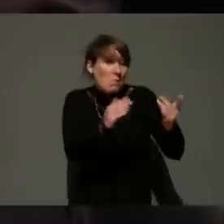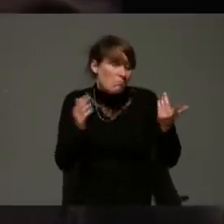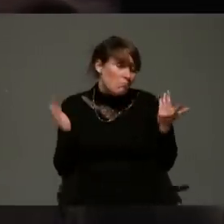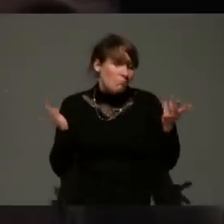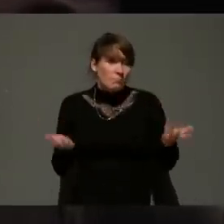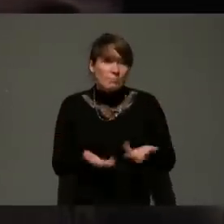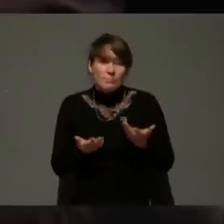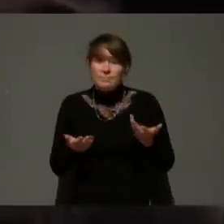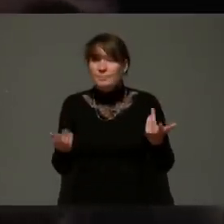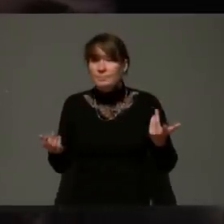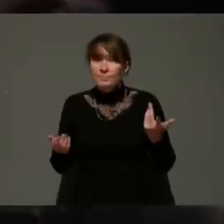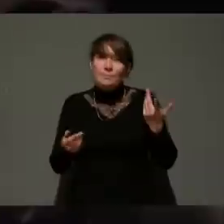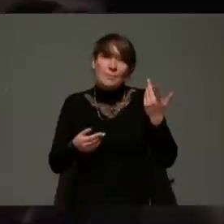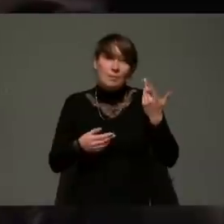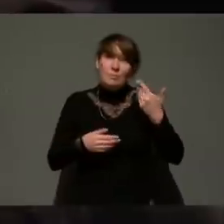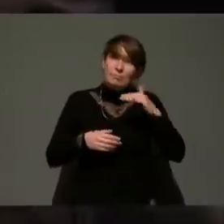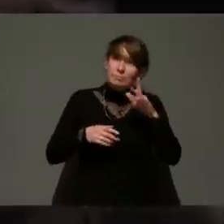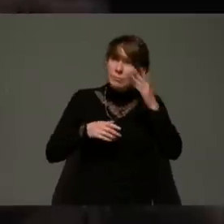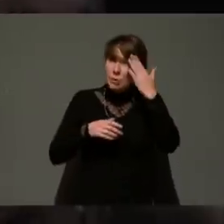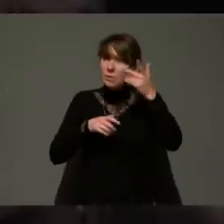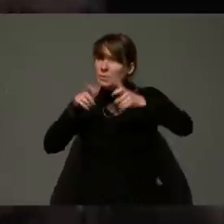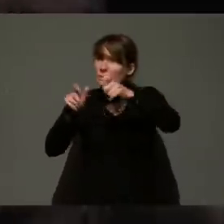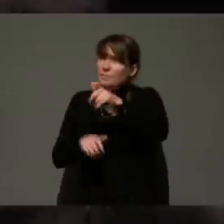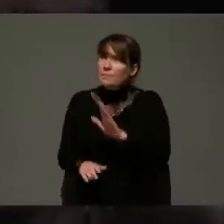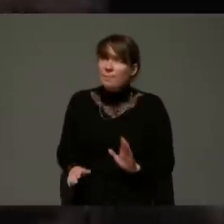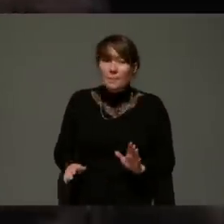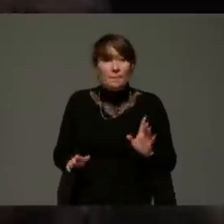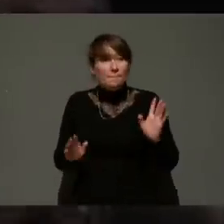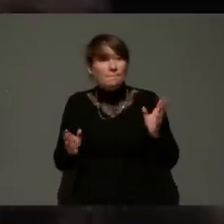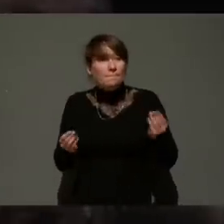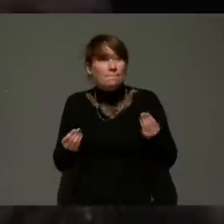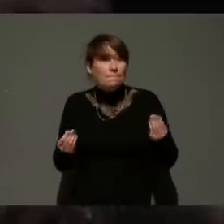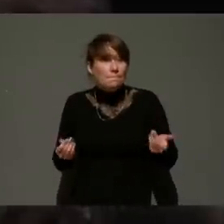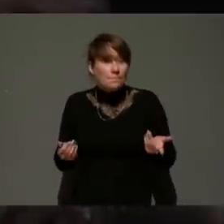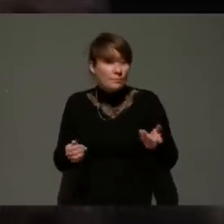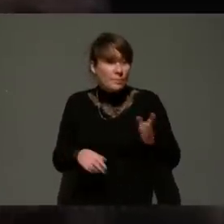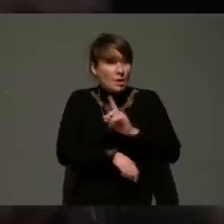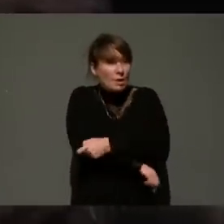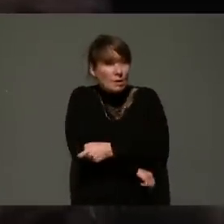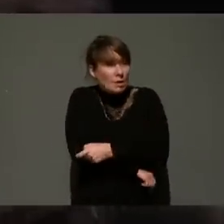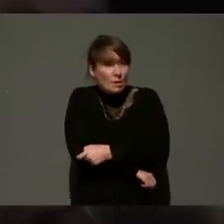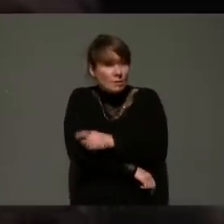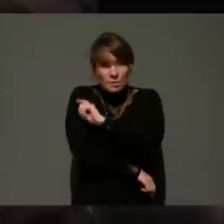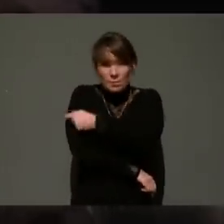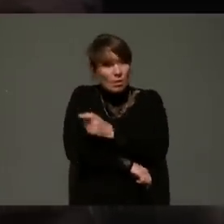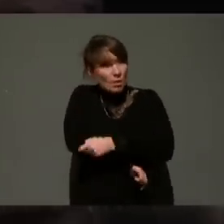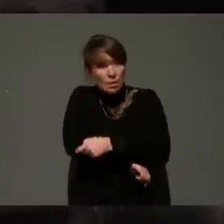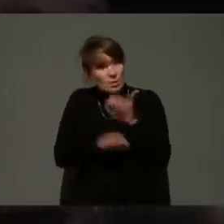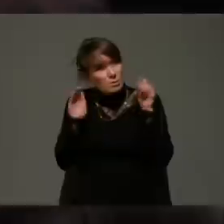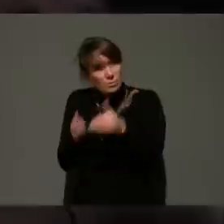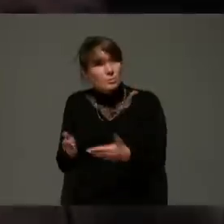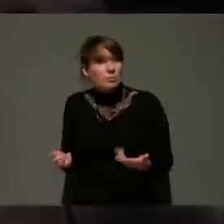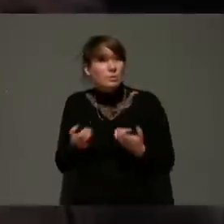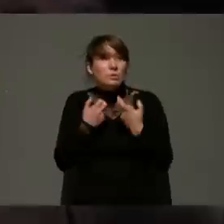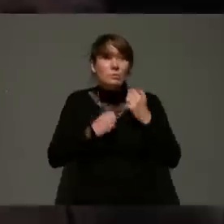périodes données, mais on connaît des gens qui deviennent à ce moment-là carrément addicts à la pratique d'un sport, et notamment de la